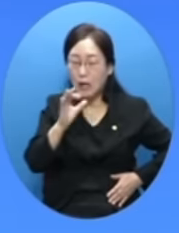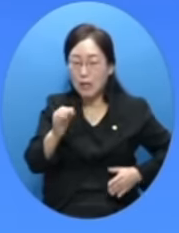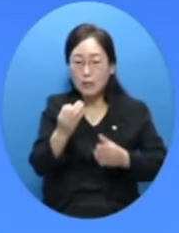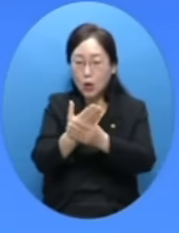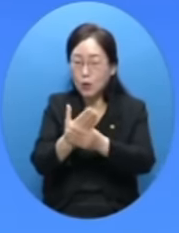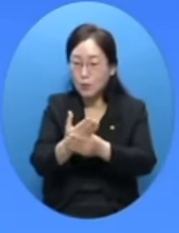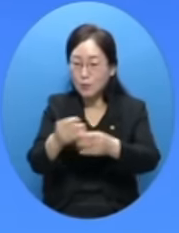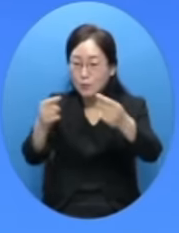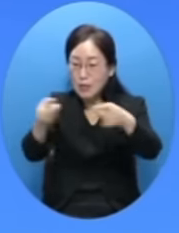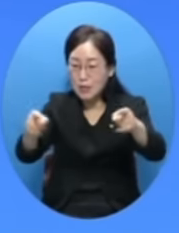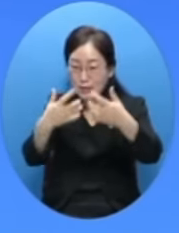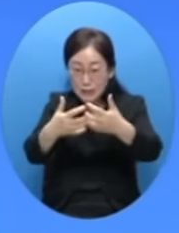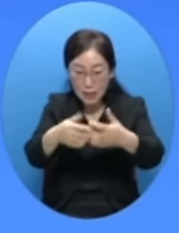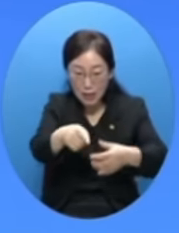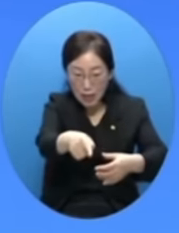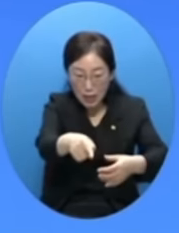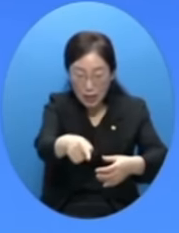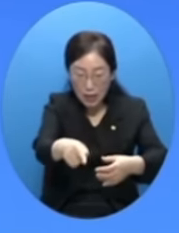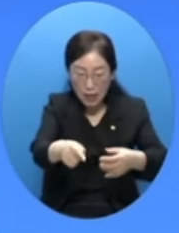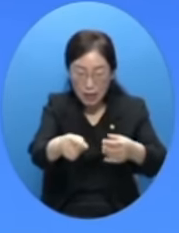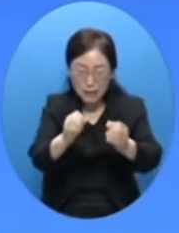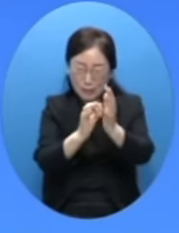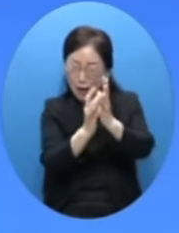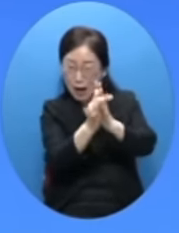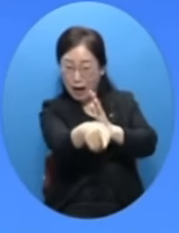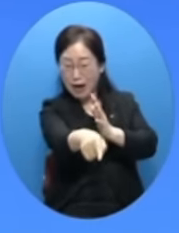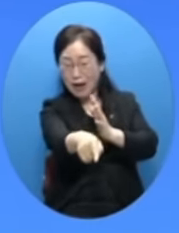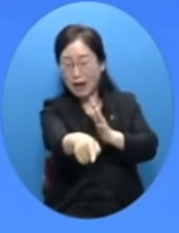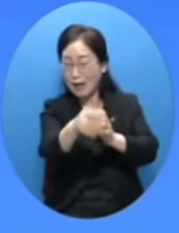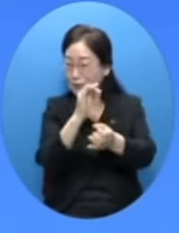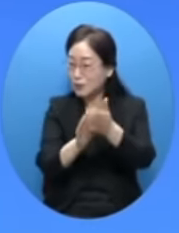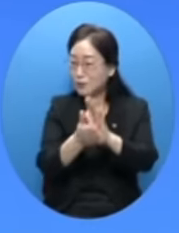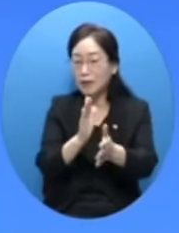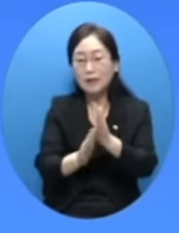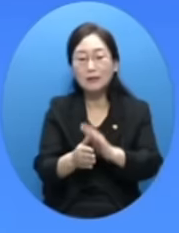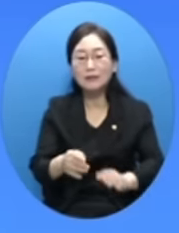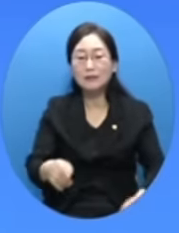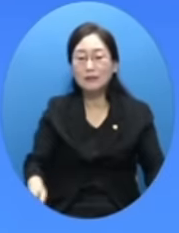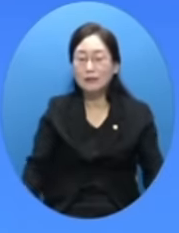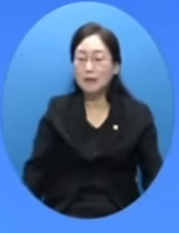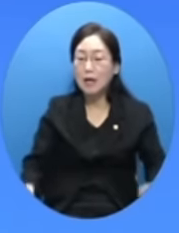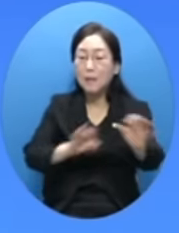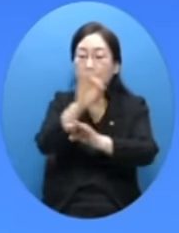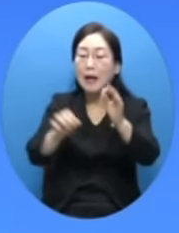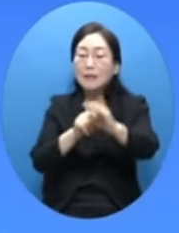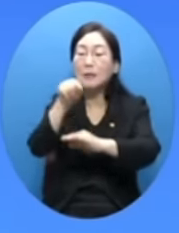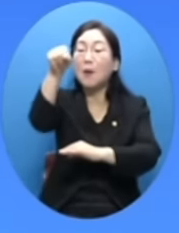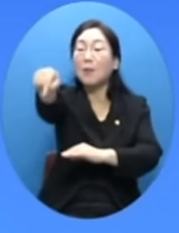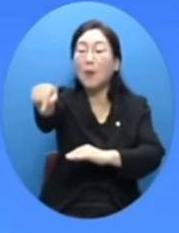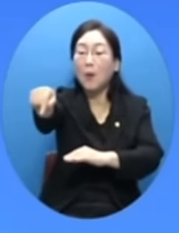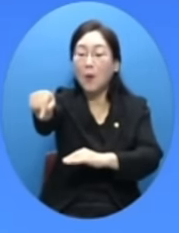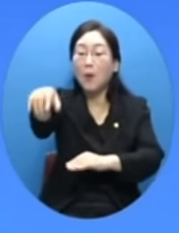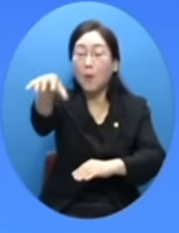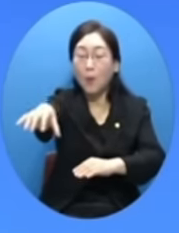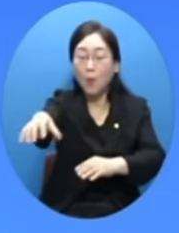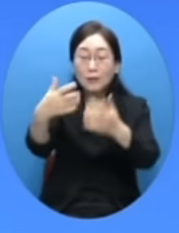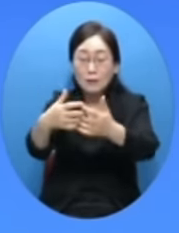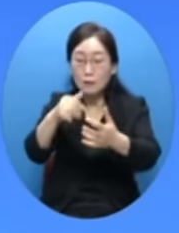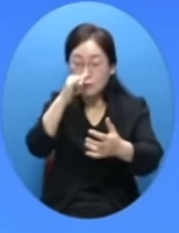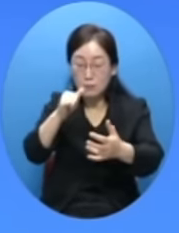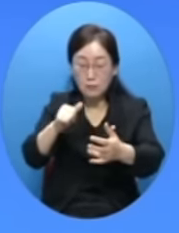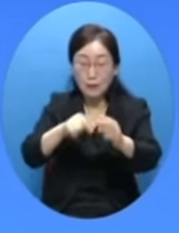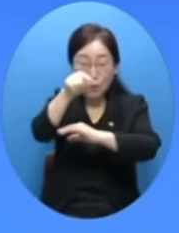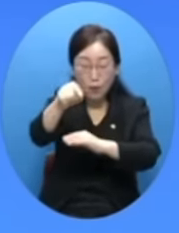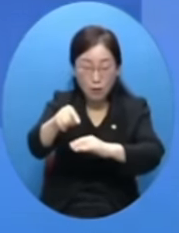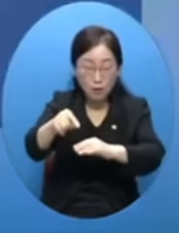있는 1층으로 내려갔는데 또 현금 인출기에 사람이 쭉 서 있어요. 그래서 백화점 건너편으로 건너갔는데 그 순간 백화점이